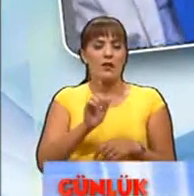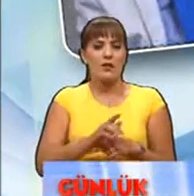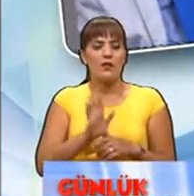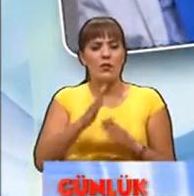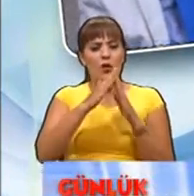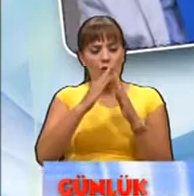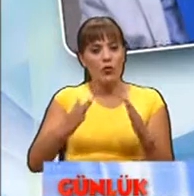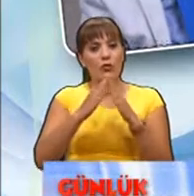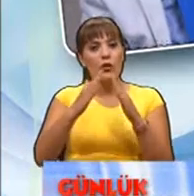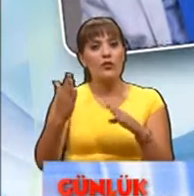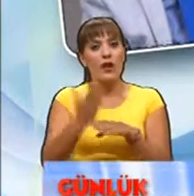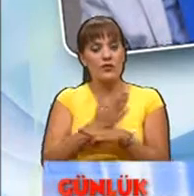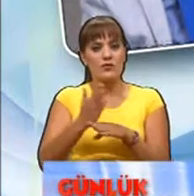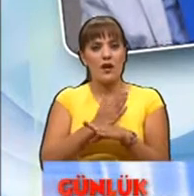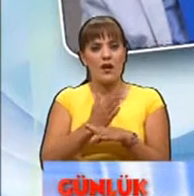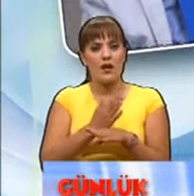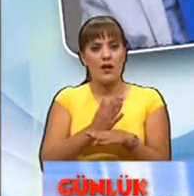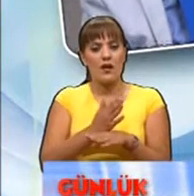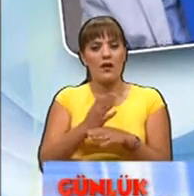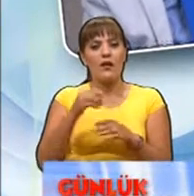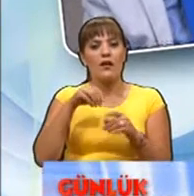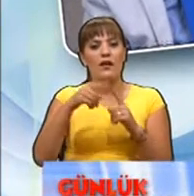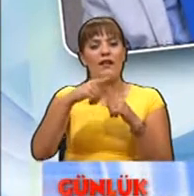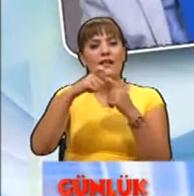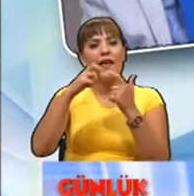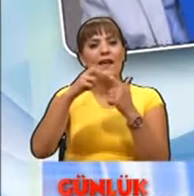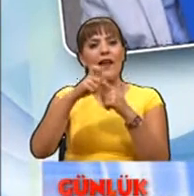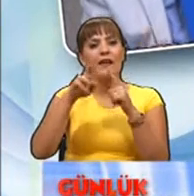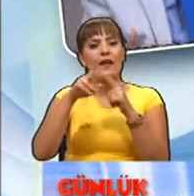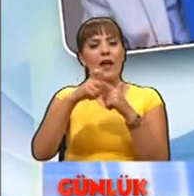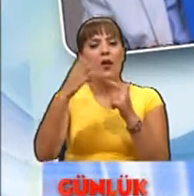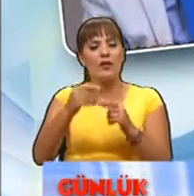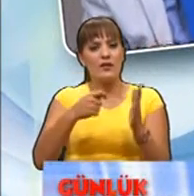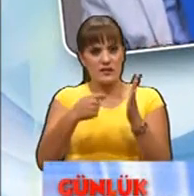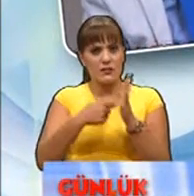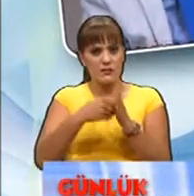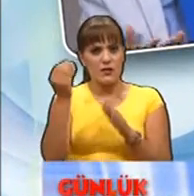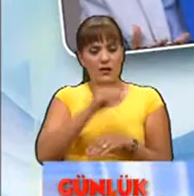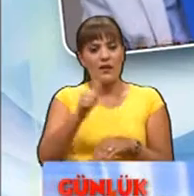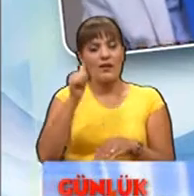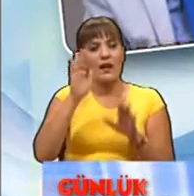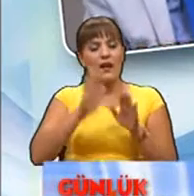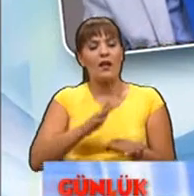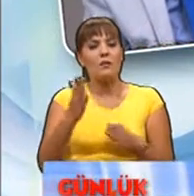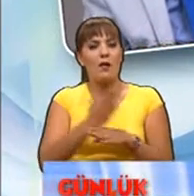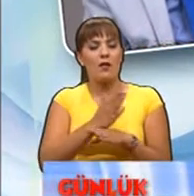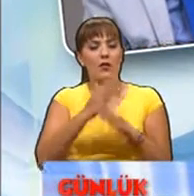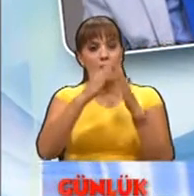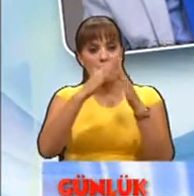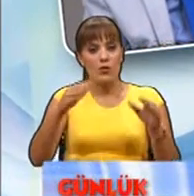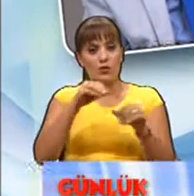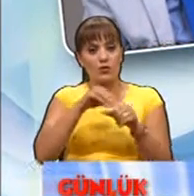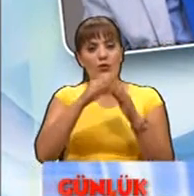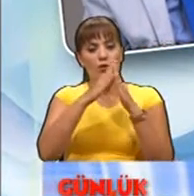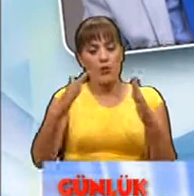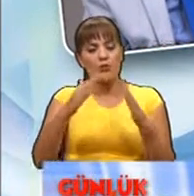Hocam konut ve konut eşyası da tereke olarak isimlendiriliyor değil mi? Peki, ölenin geride kalan malı. Konuttan